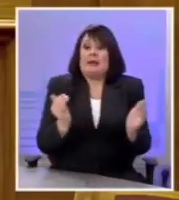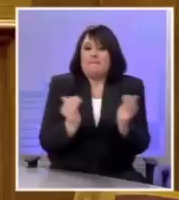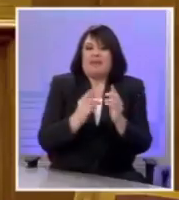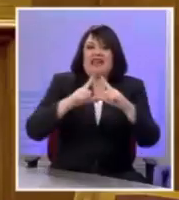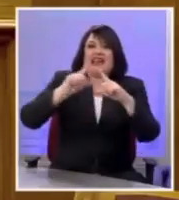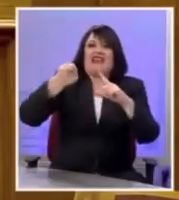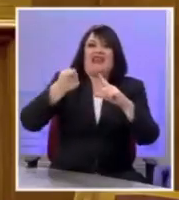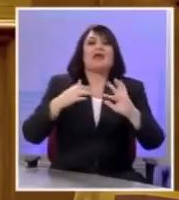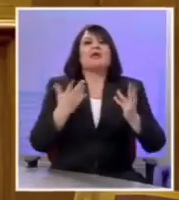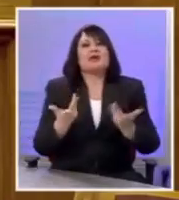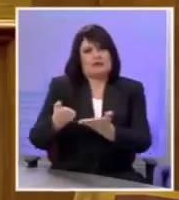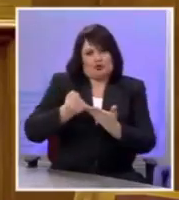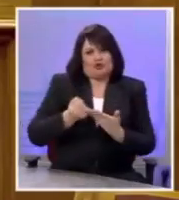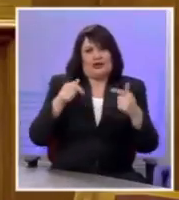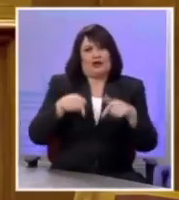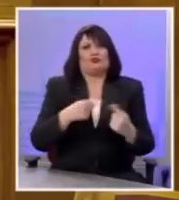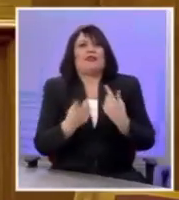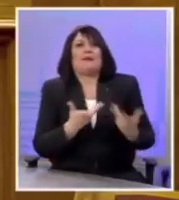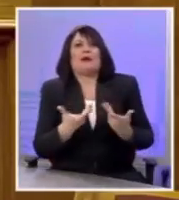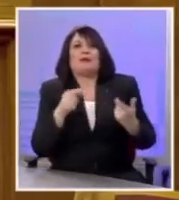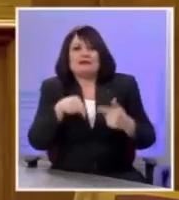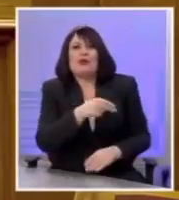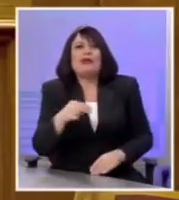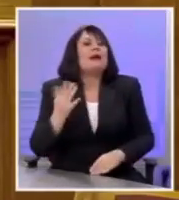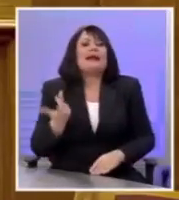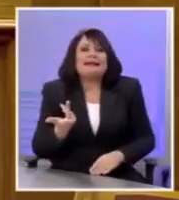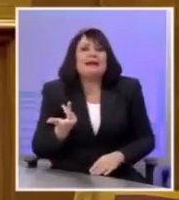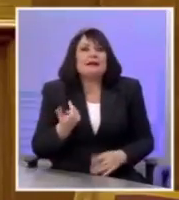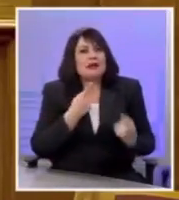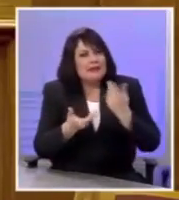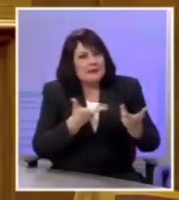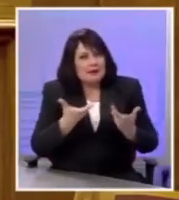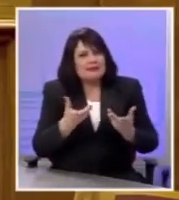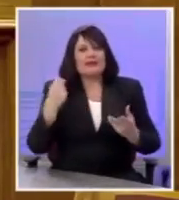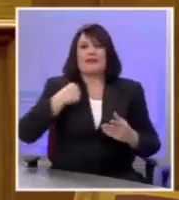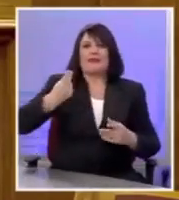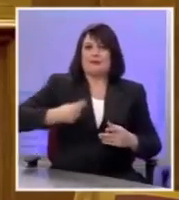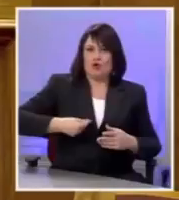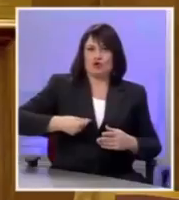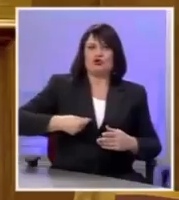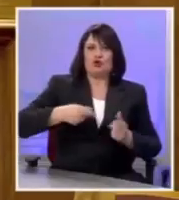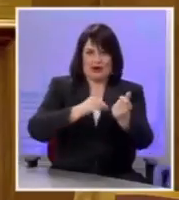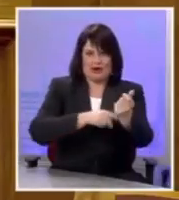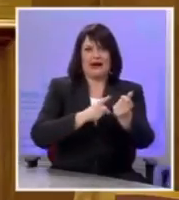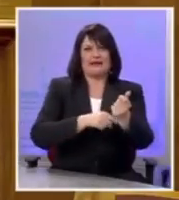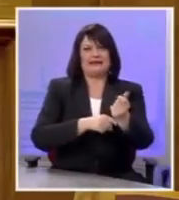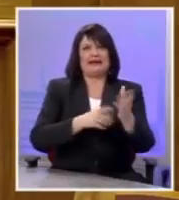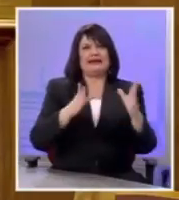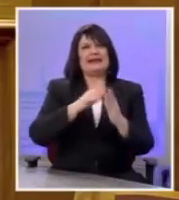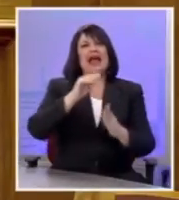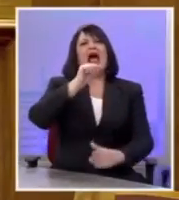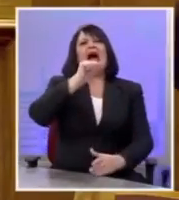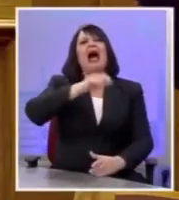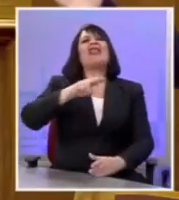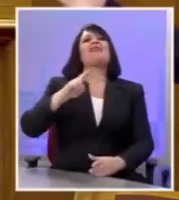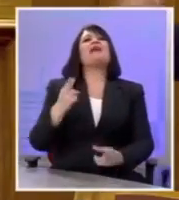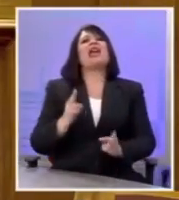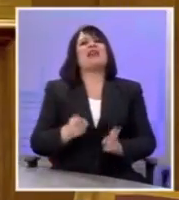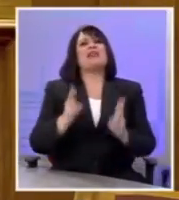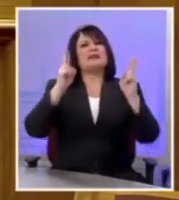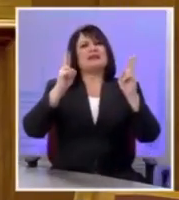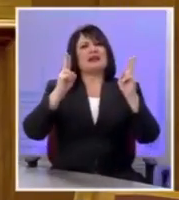μας υποστηρίξετε σε αυτή τη διαπραγμάτευση? Να διαπραγματευτούμε για το δημόσιο χαρακτήρα του ΑΔΜΙΕ. Γιατί σας